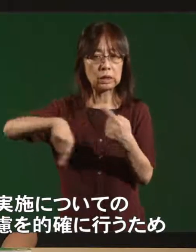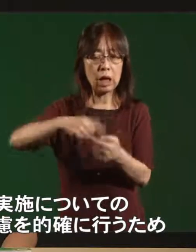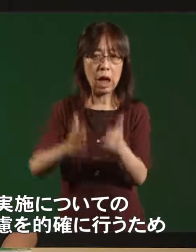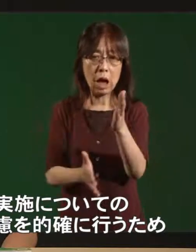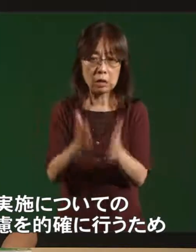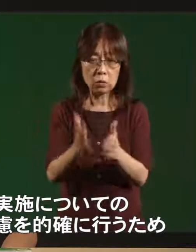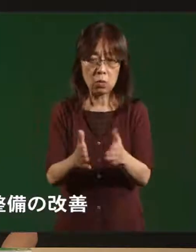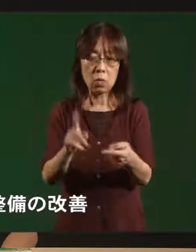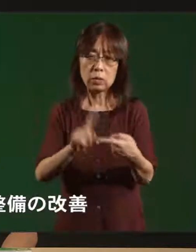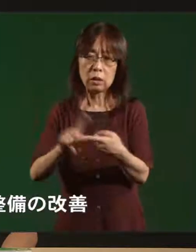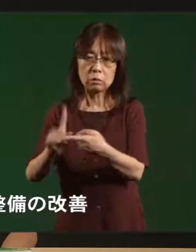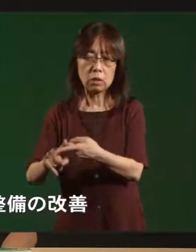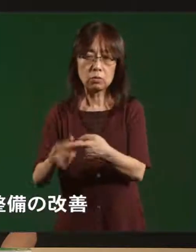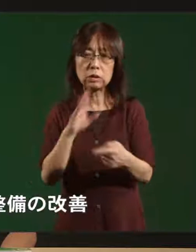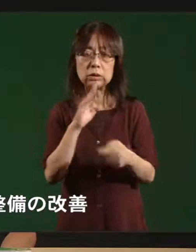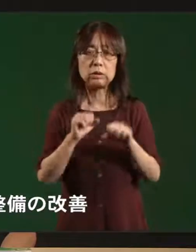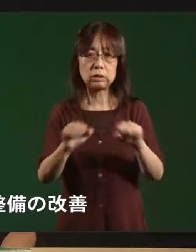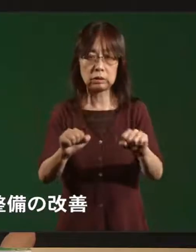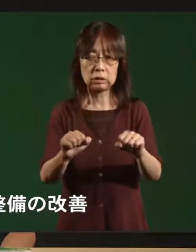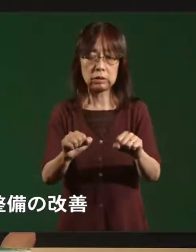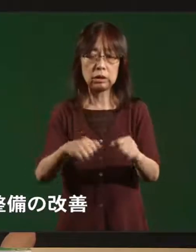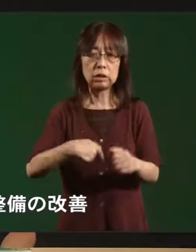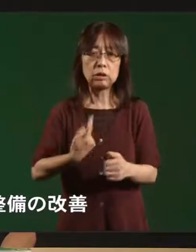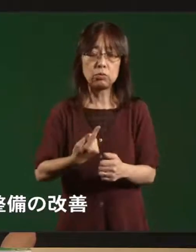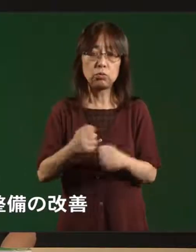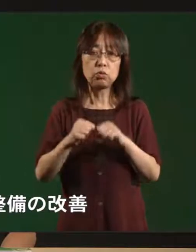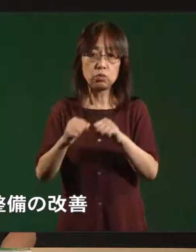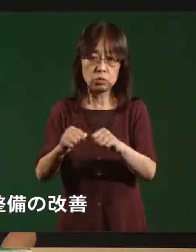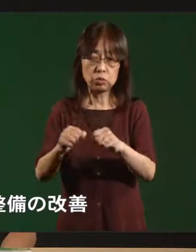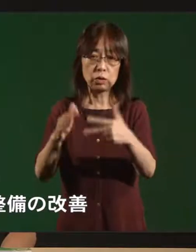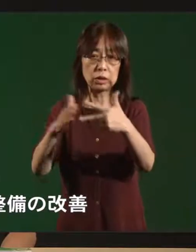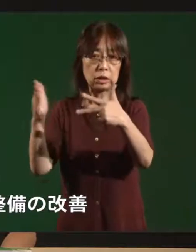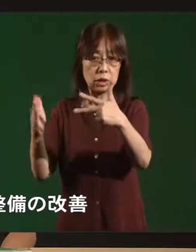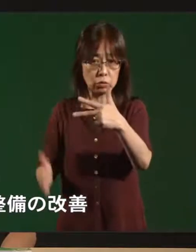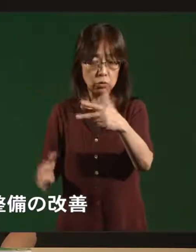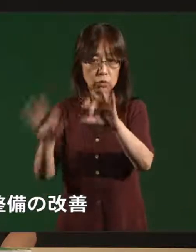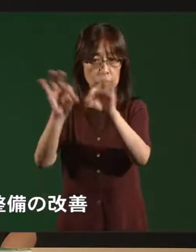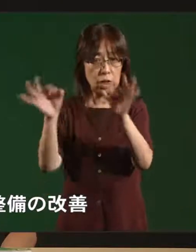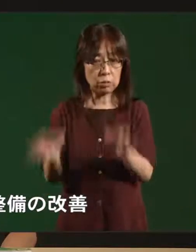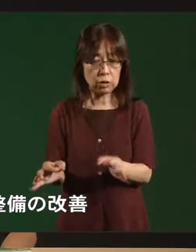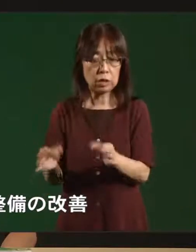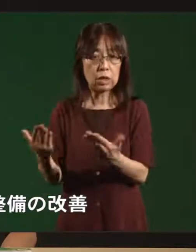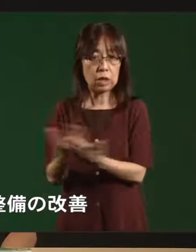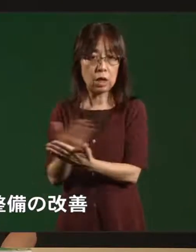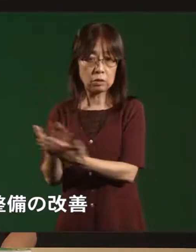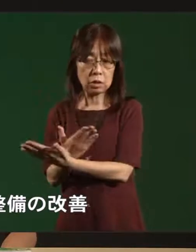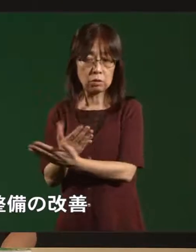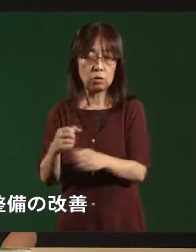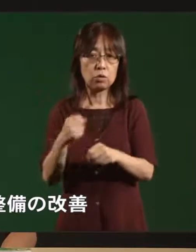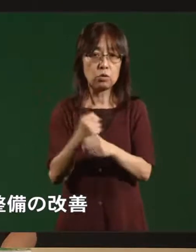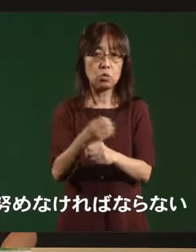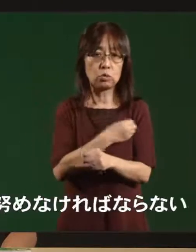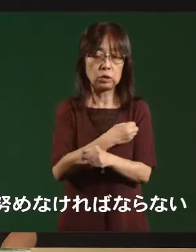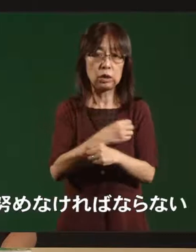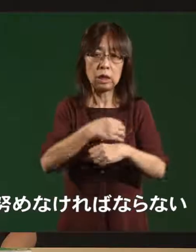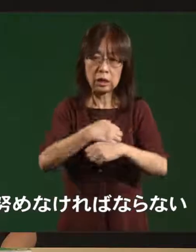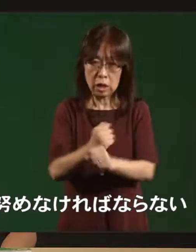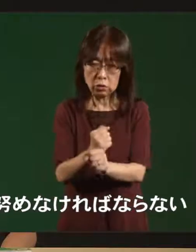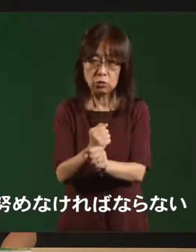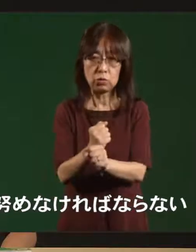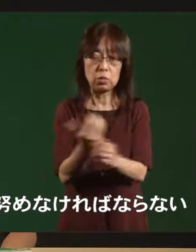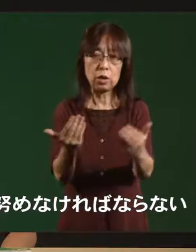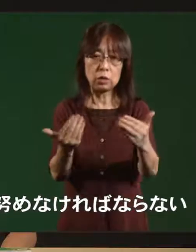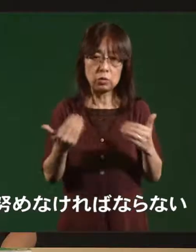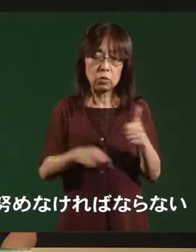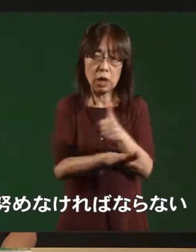ため自ら設置する施設や整備の改善職員の研修など必要な